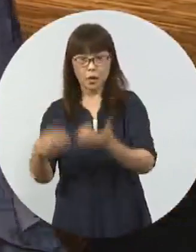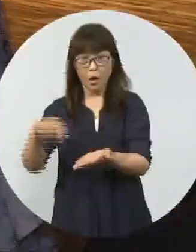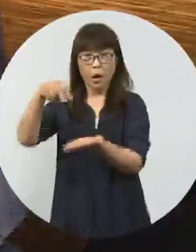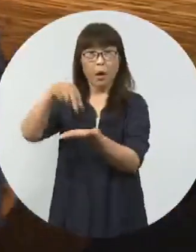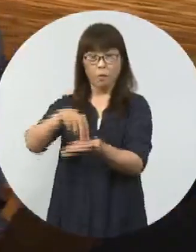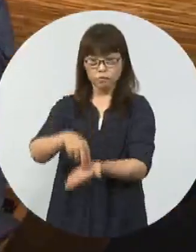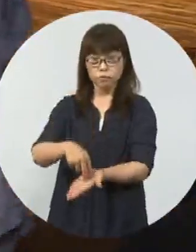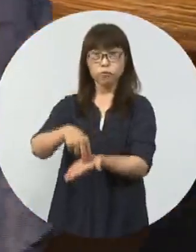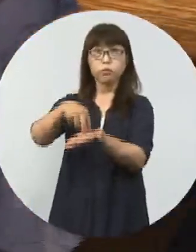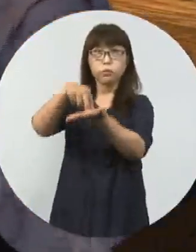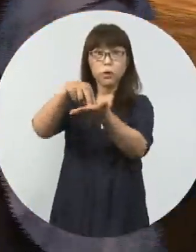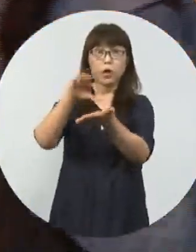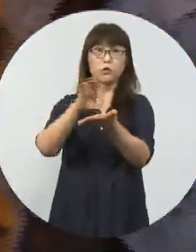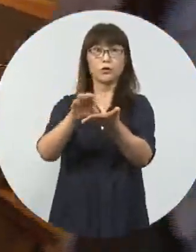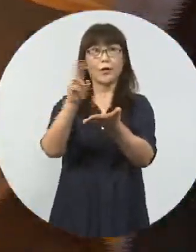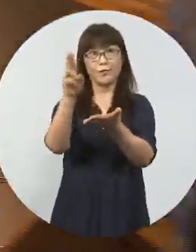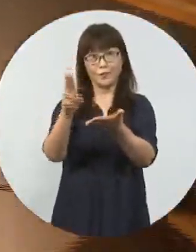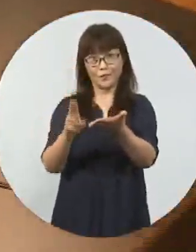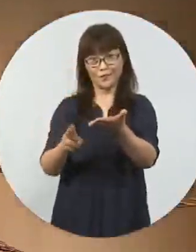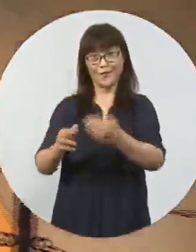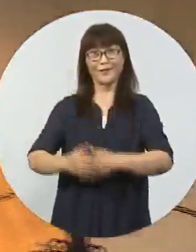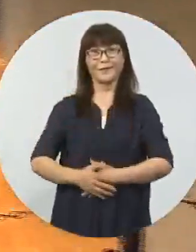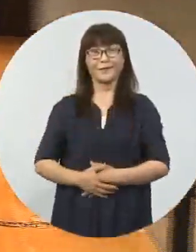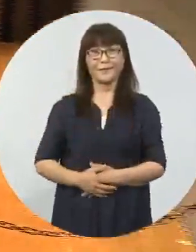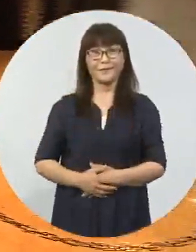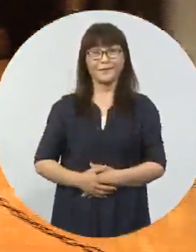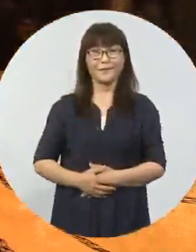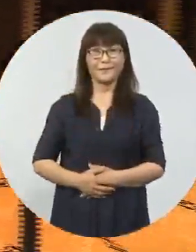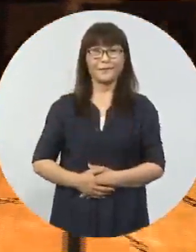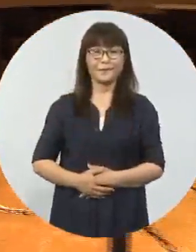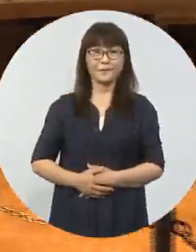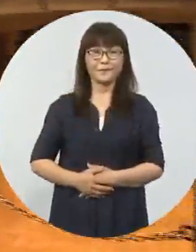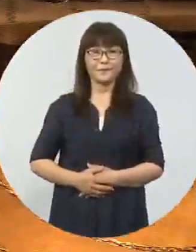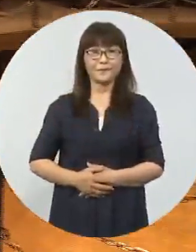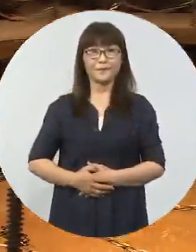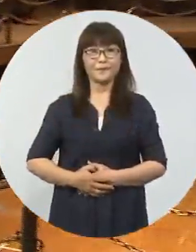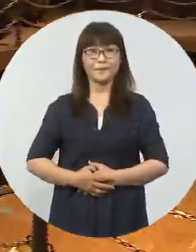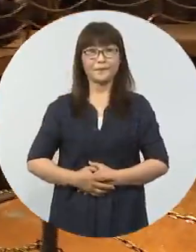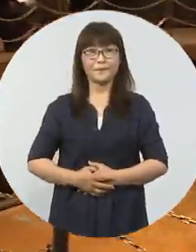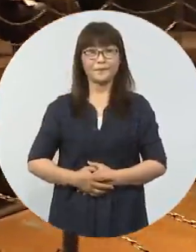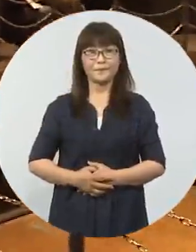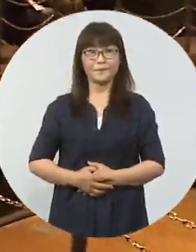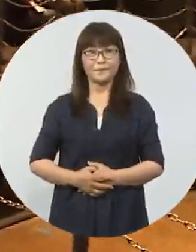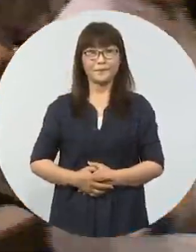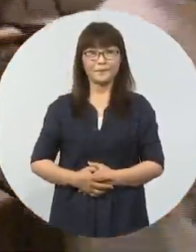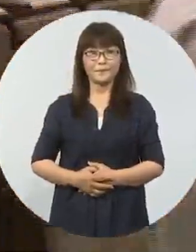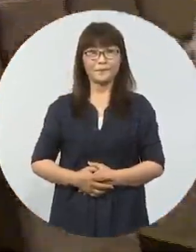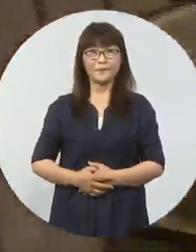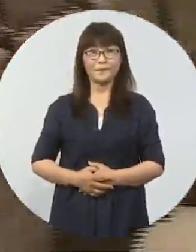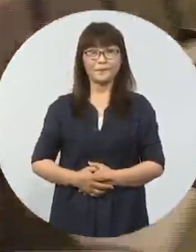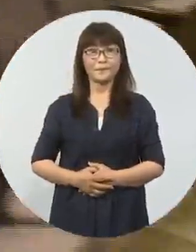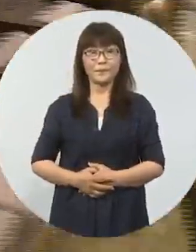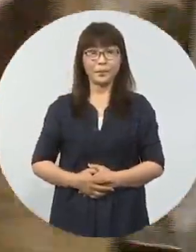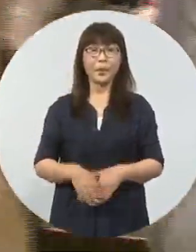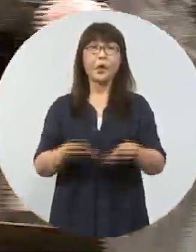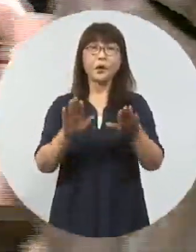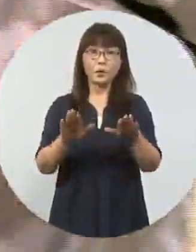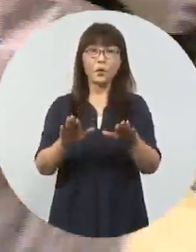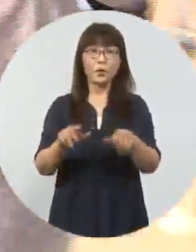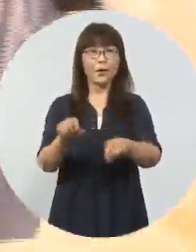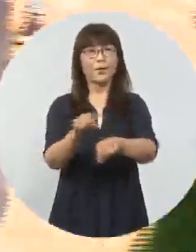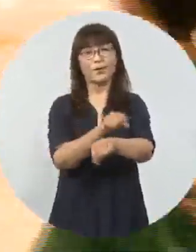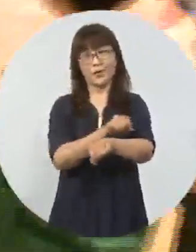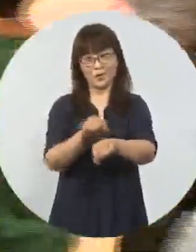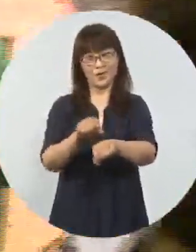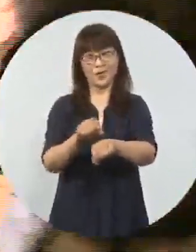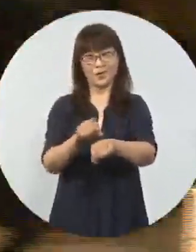に使うんだそうです。 小編成のオーケストラがここで演奏するんです。 今回は特別